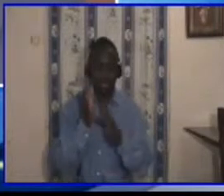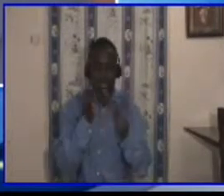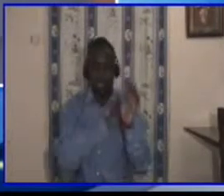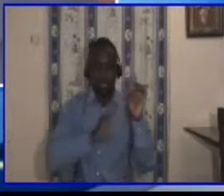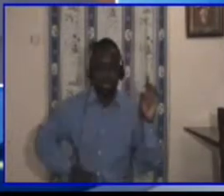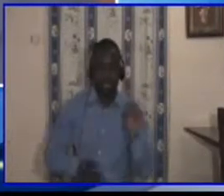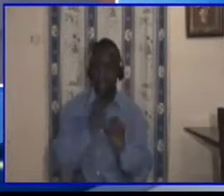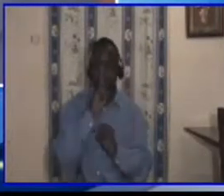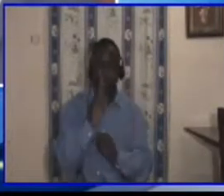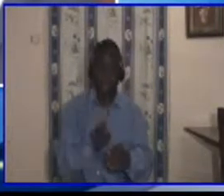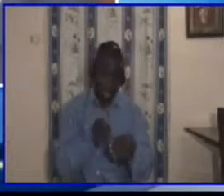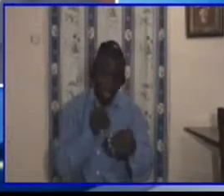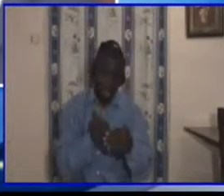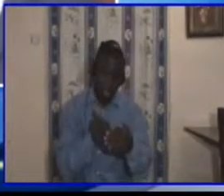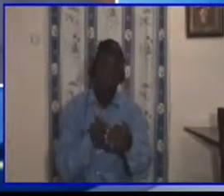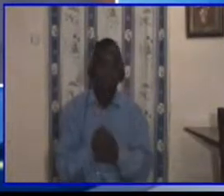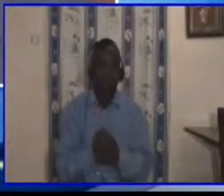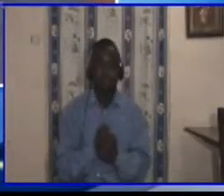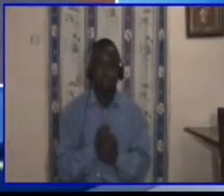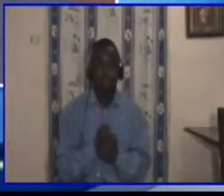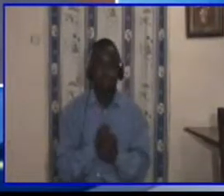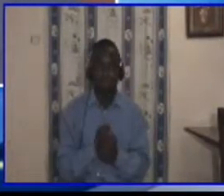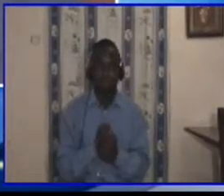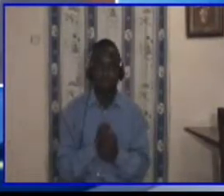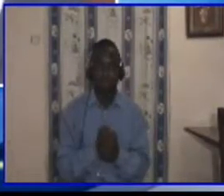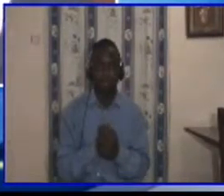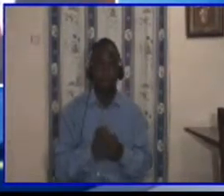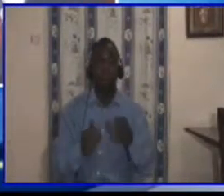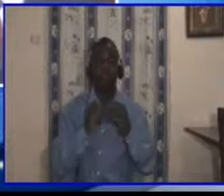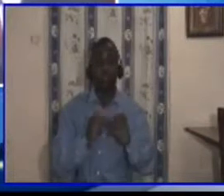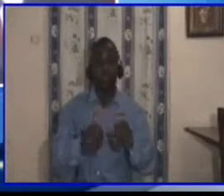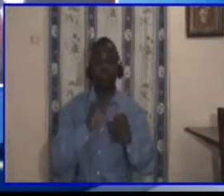che il ritorno di cristo è imminente